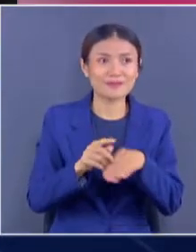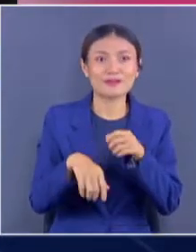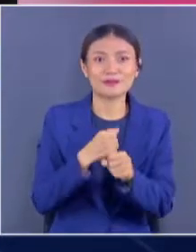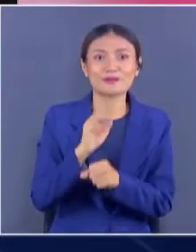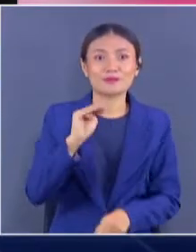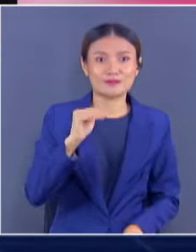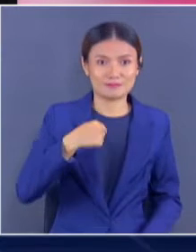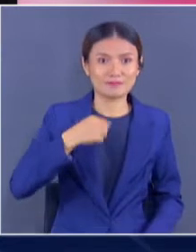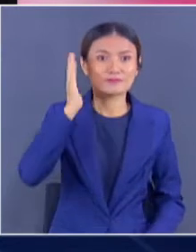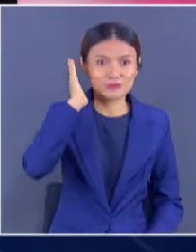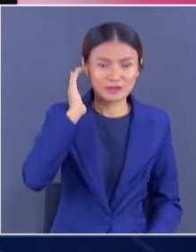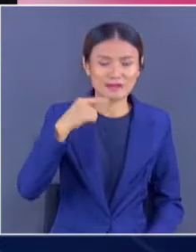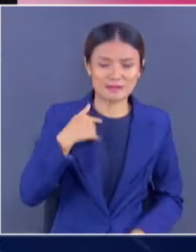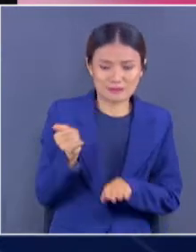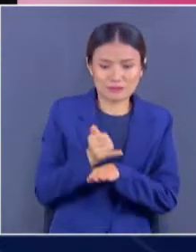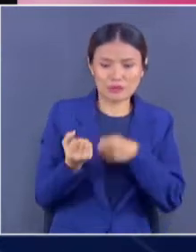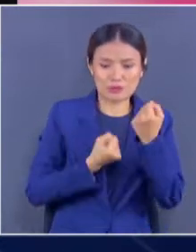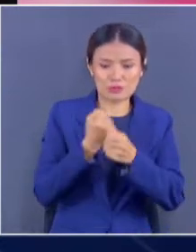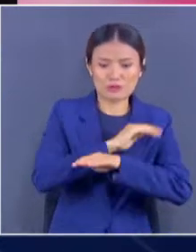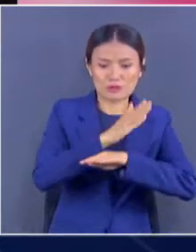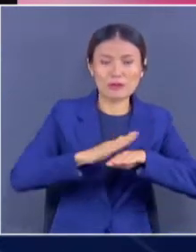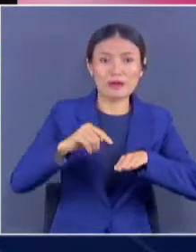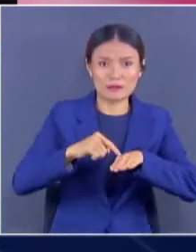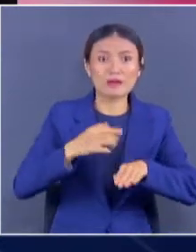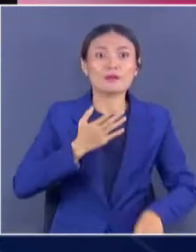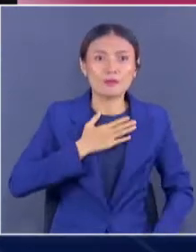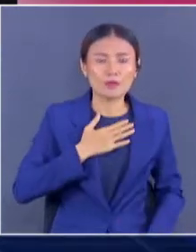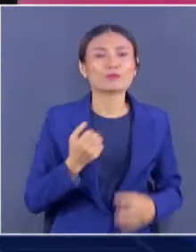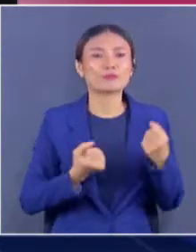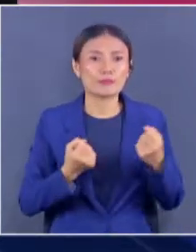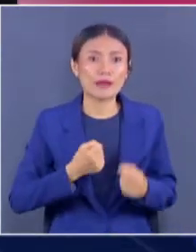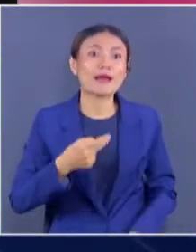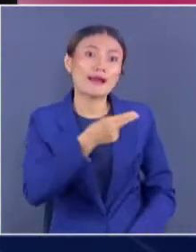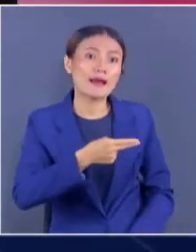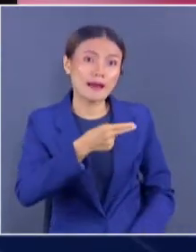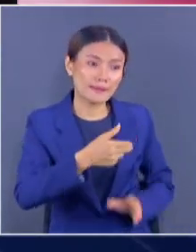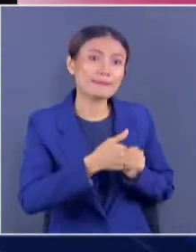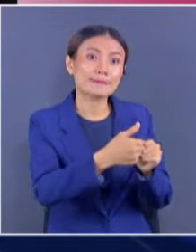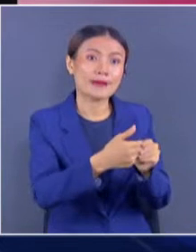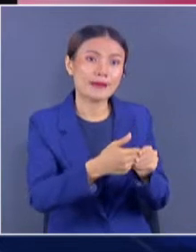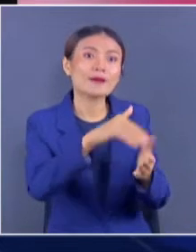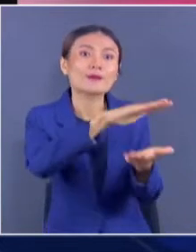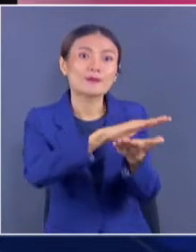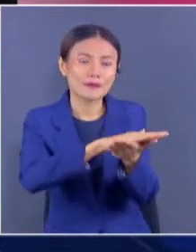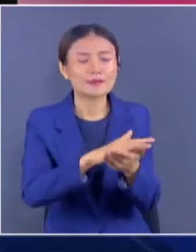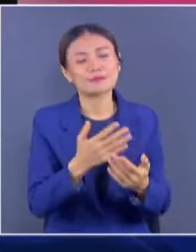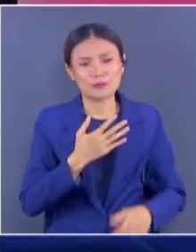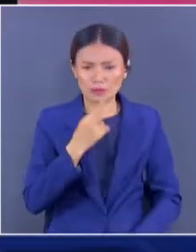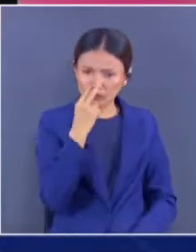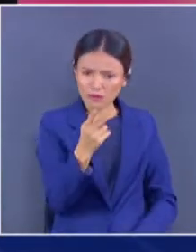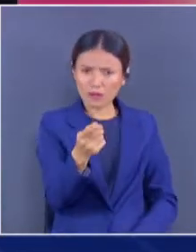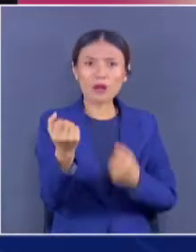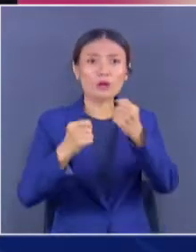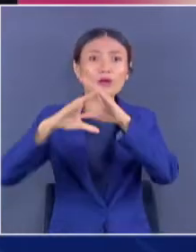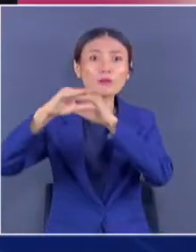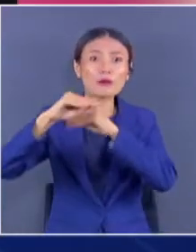40ปีครับบอกว่าขณะที่ขับรถไปส่งหลานไปโรงเรียนครับเห็นรถเก๋งของผู้ก่อเหตุขับมา